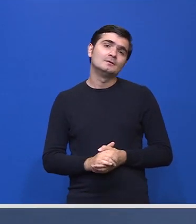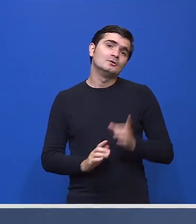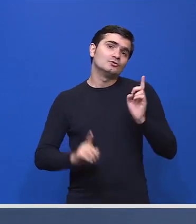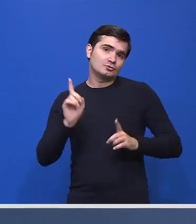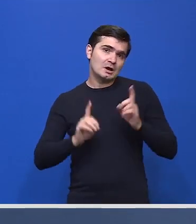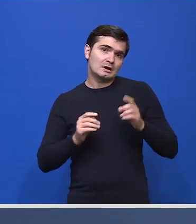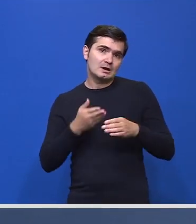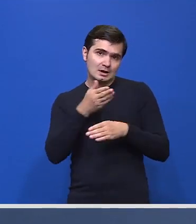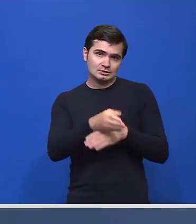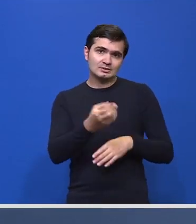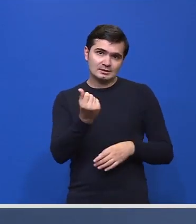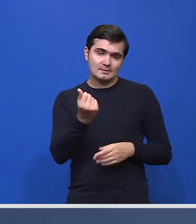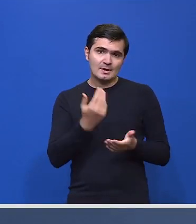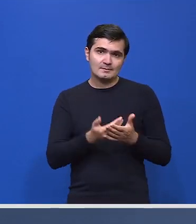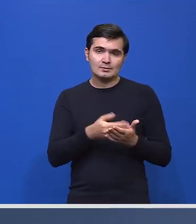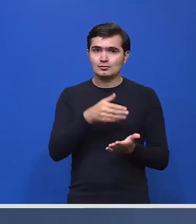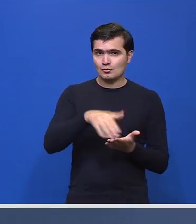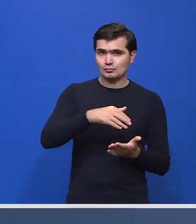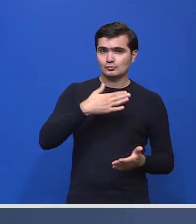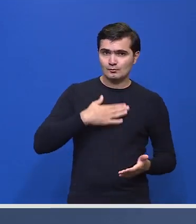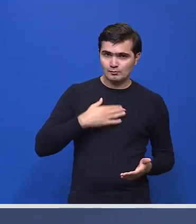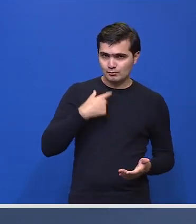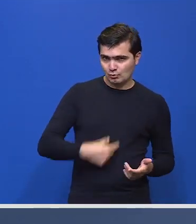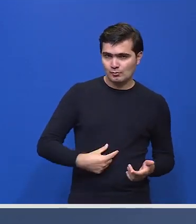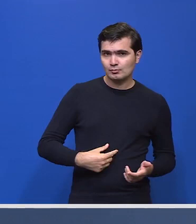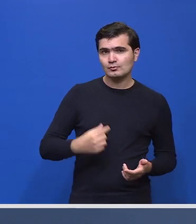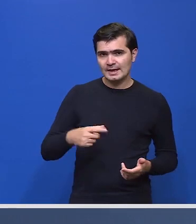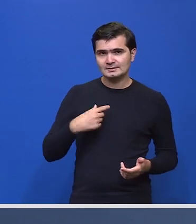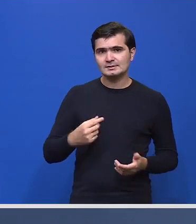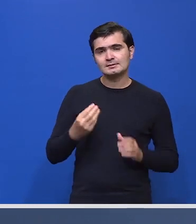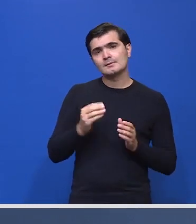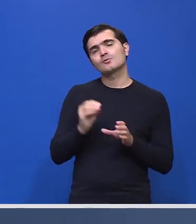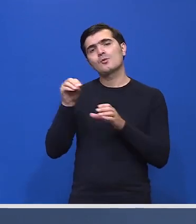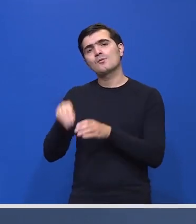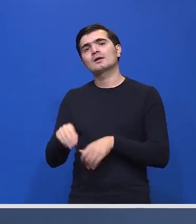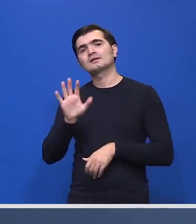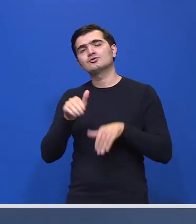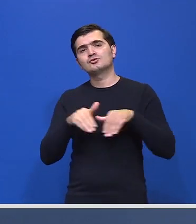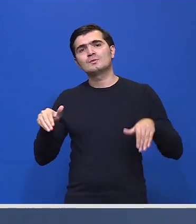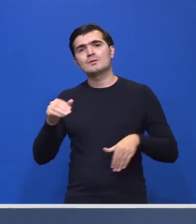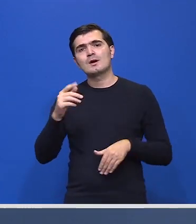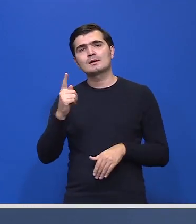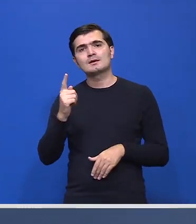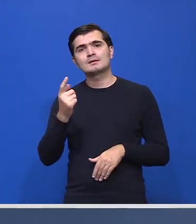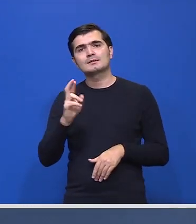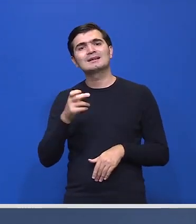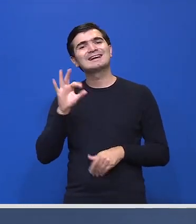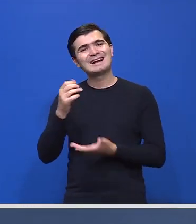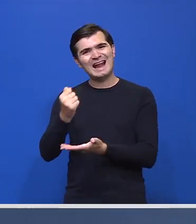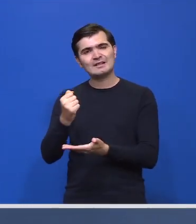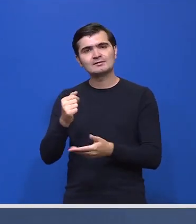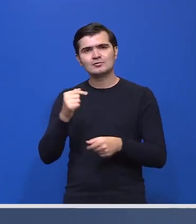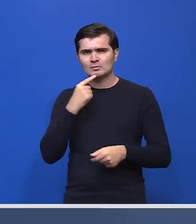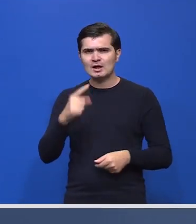bani doar pentru consumul propriu, atunci avem componenta de 5 milioane grant. Aceasta, cum am spus,